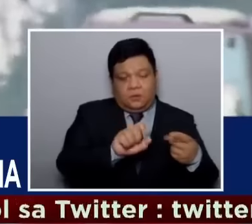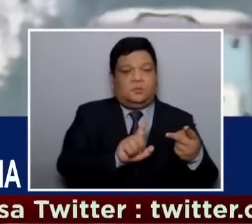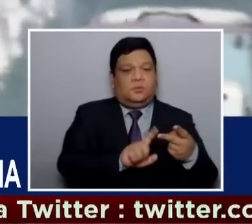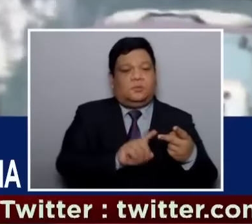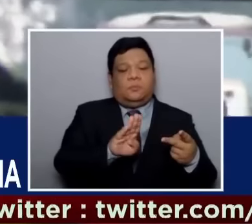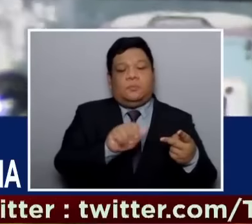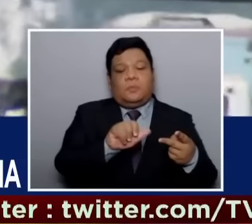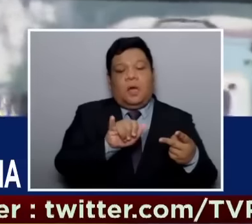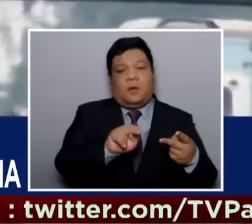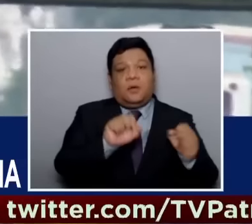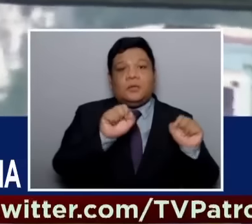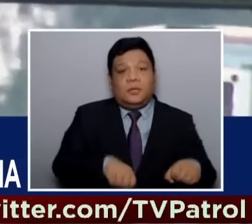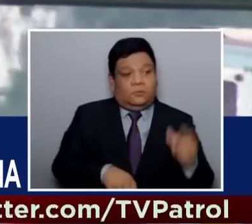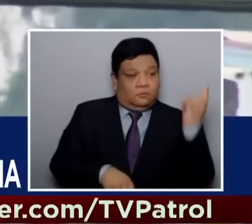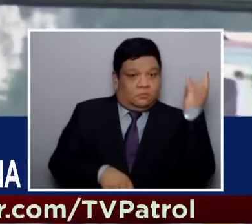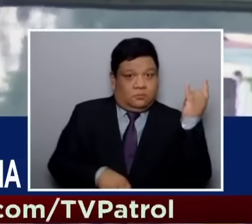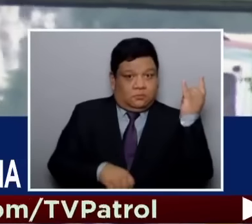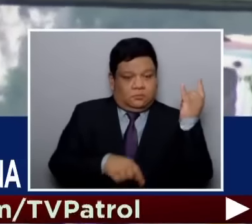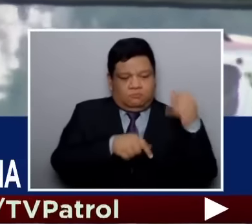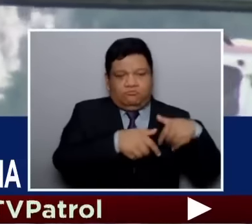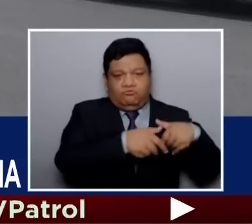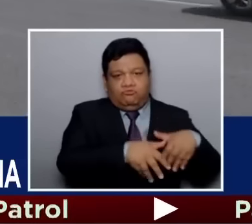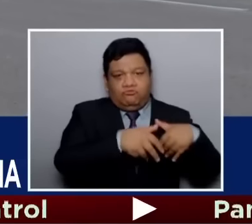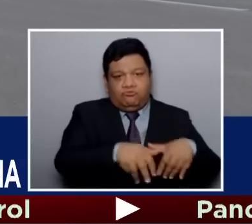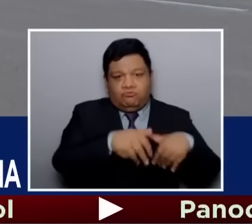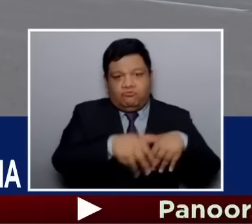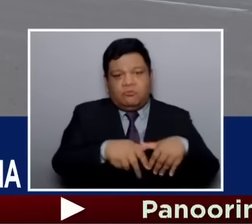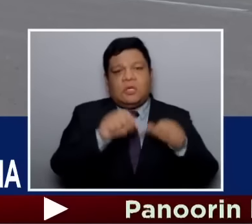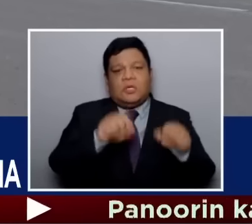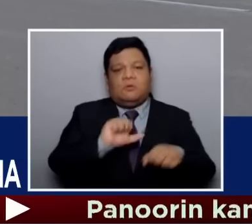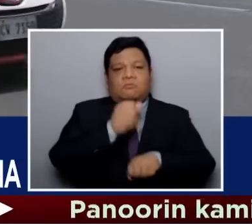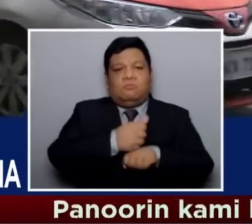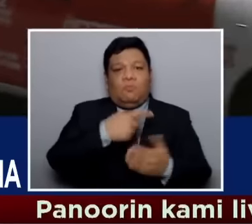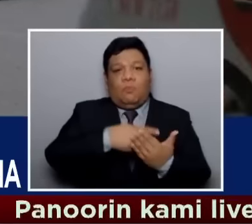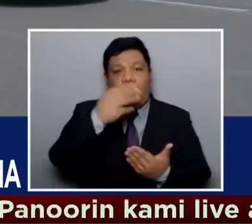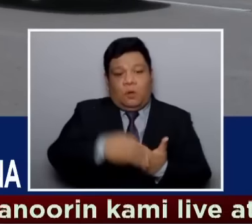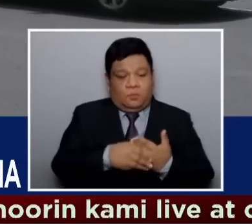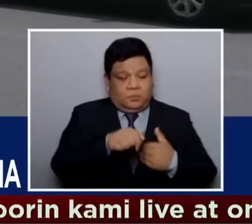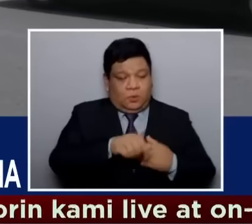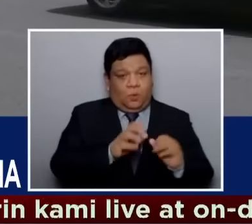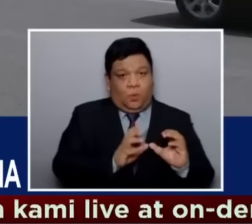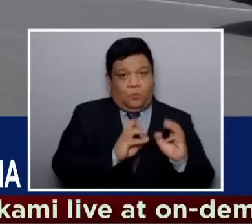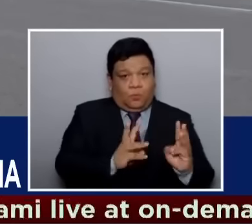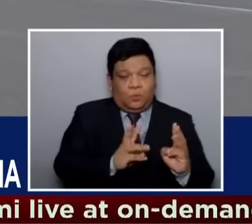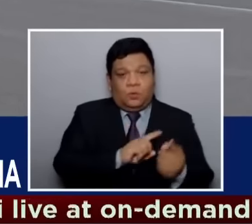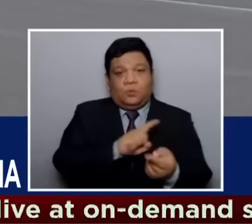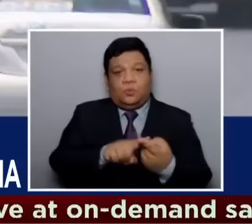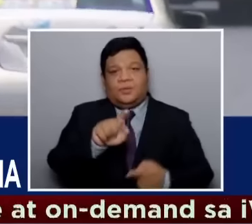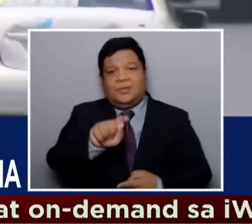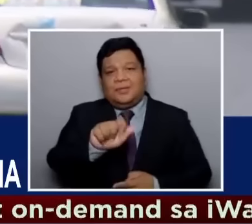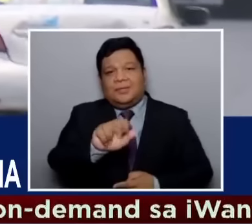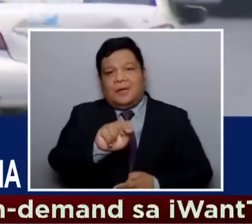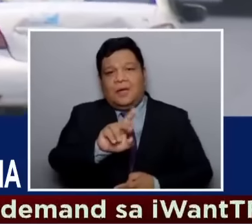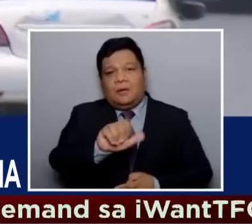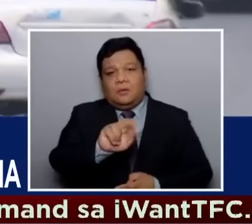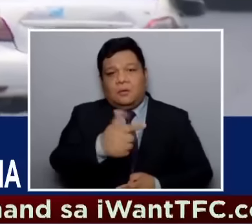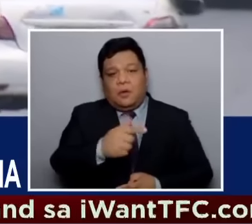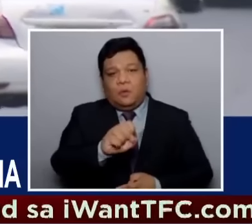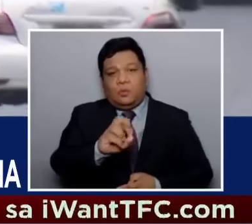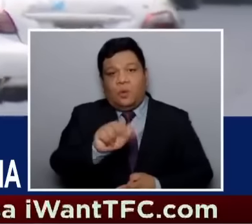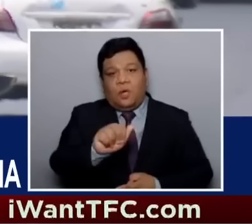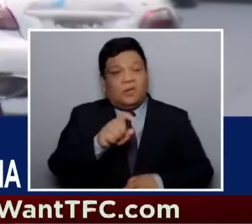mula Quezon Memorial Circle at maaring magprograma mula Commonwealth hanggang Tandan Sora, pero mula alas 9